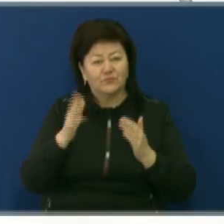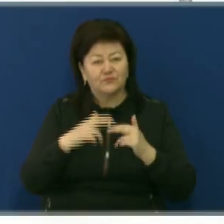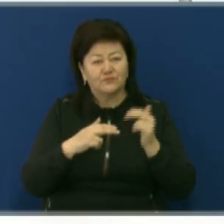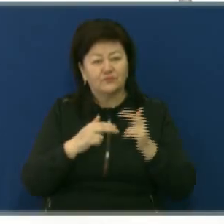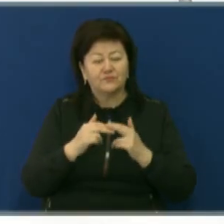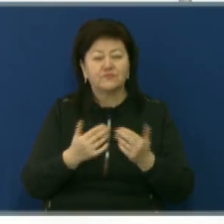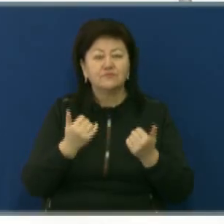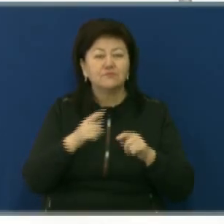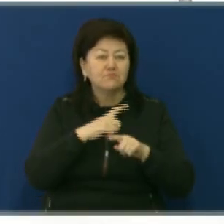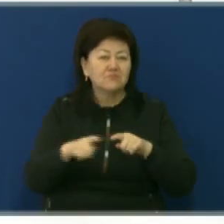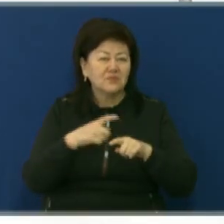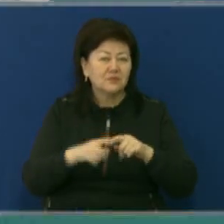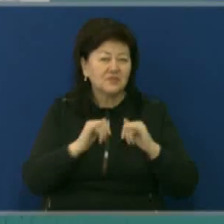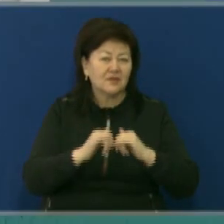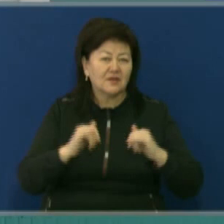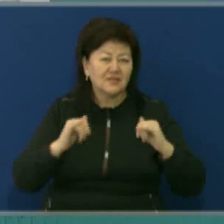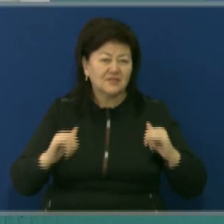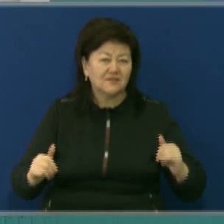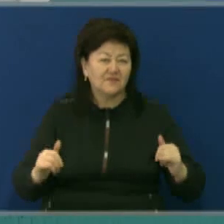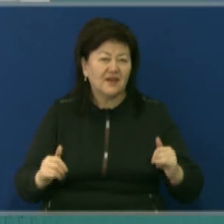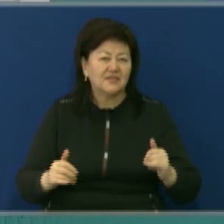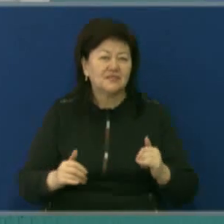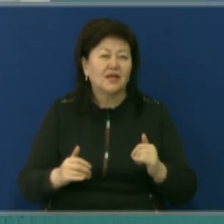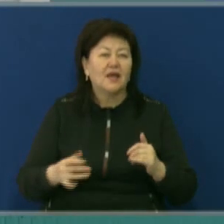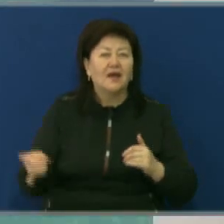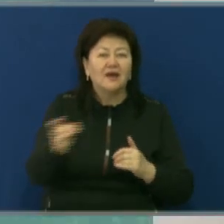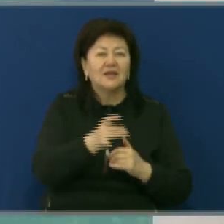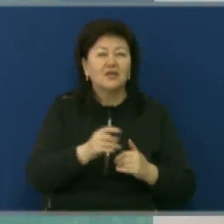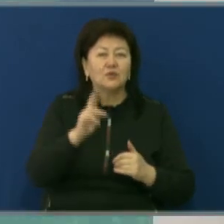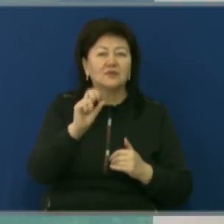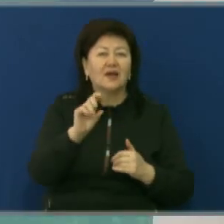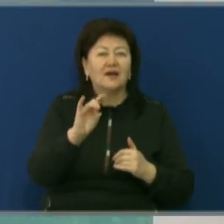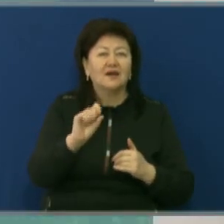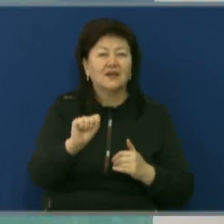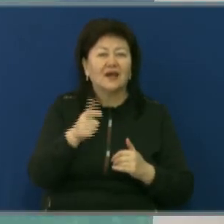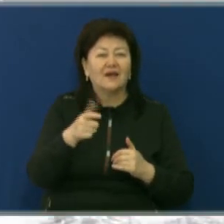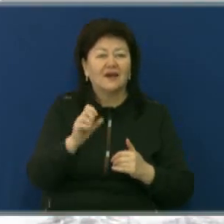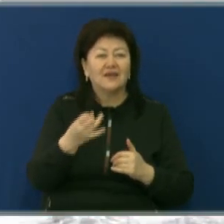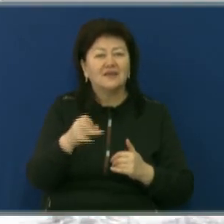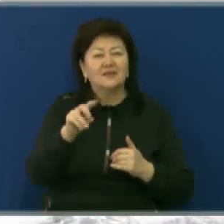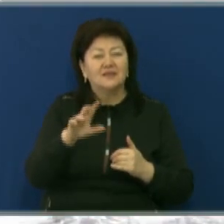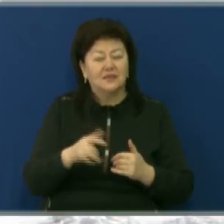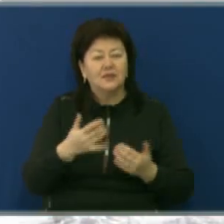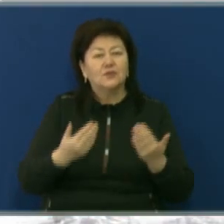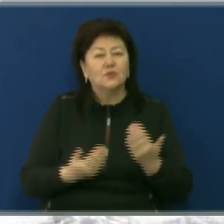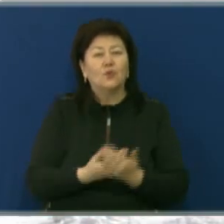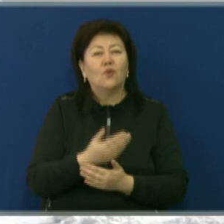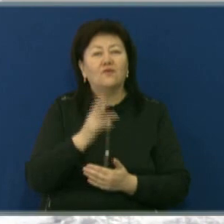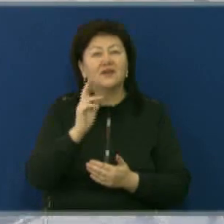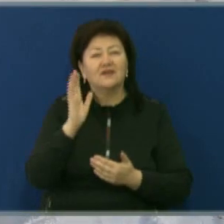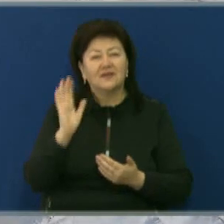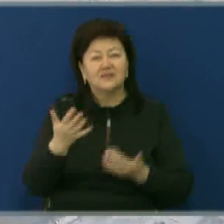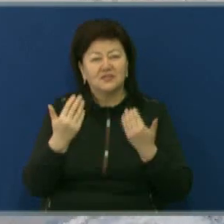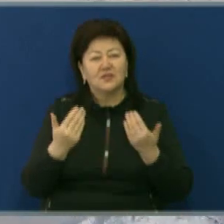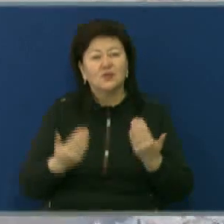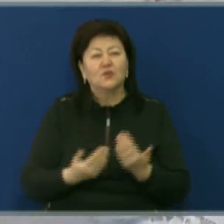Жылдан дамып келе жатқан қарағайлы тұрғын ауданы бүгінде көпшіліктің аузында. Әдемі заманауи көп қабатты үйлер жаңа ауданның көркін келтіруде.